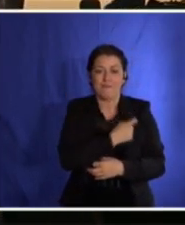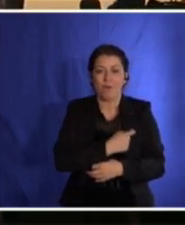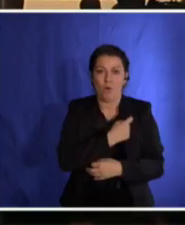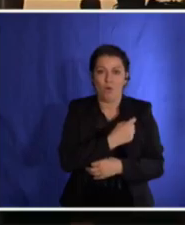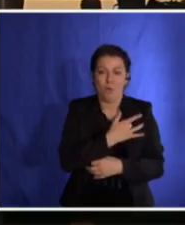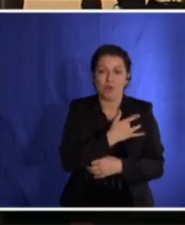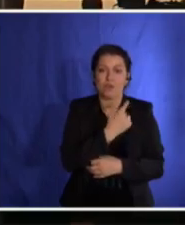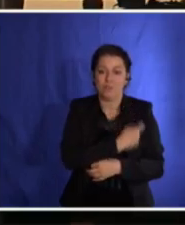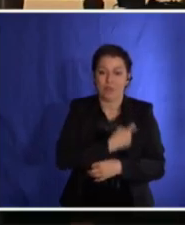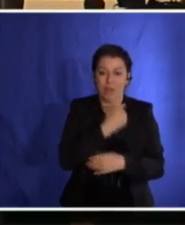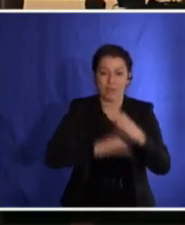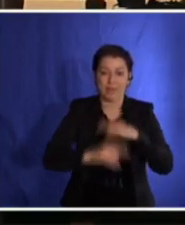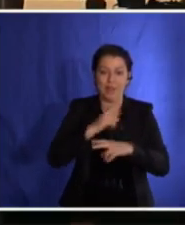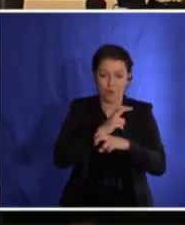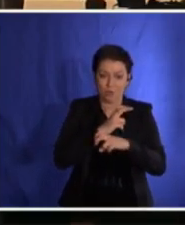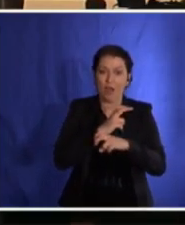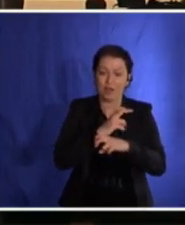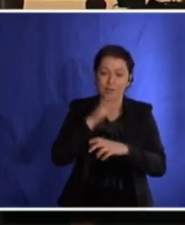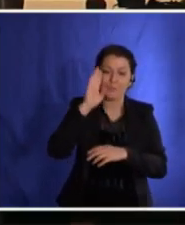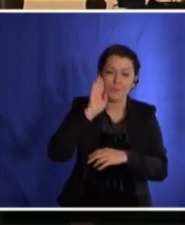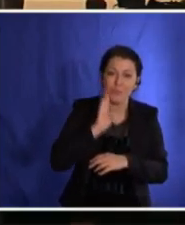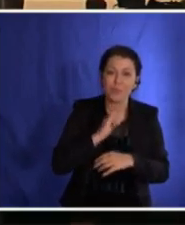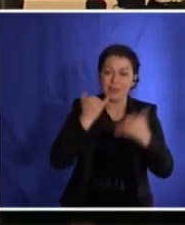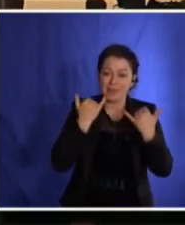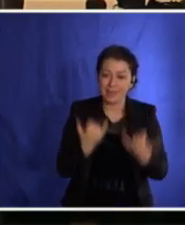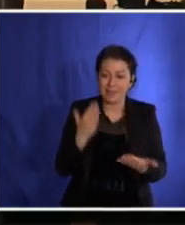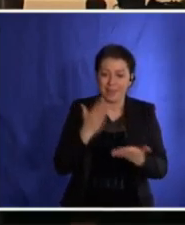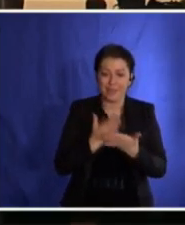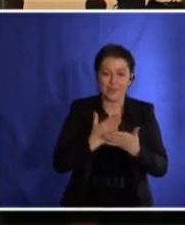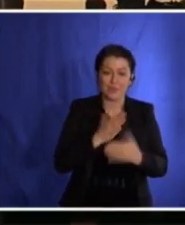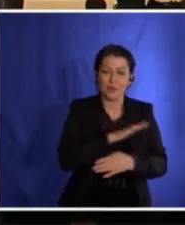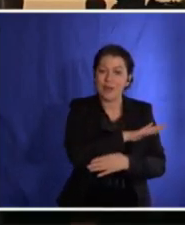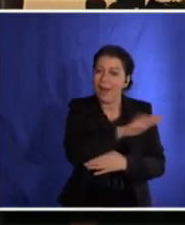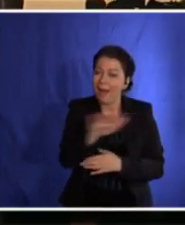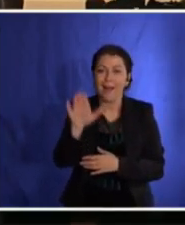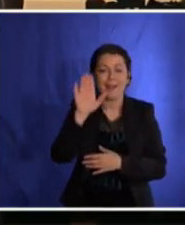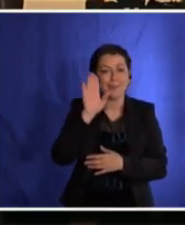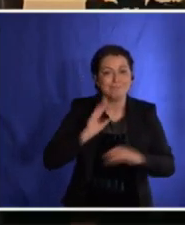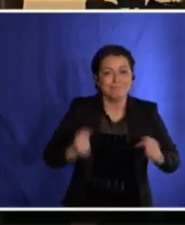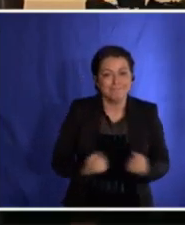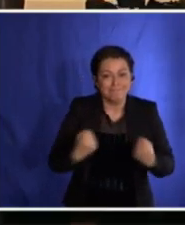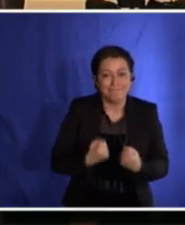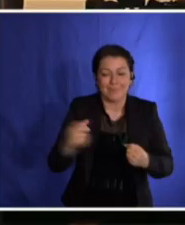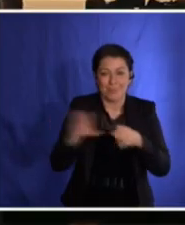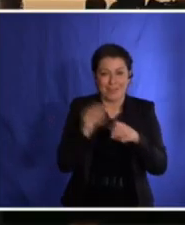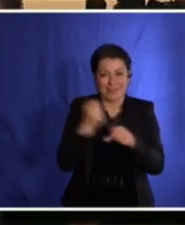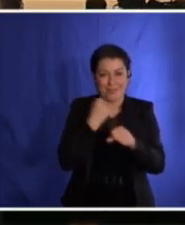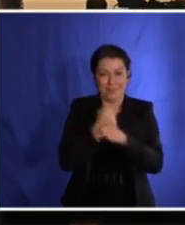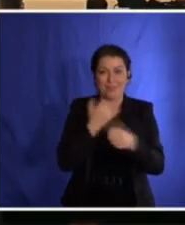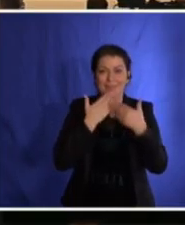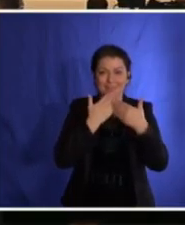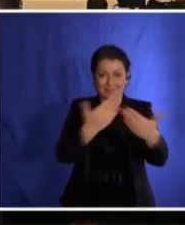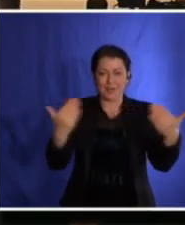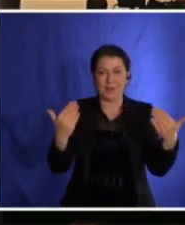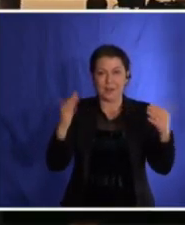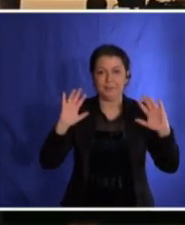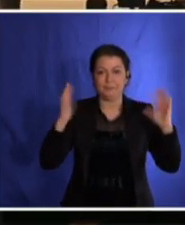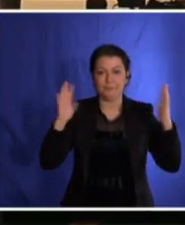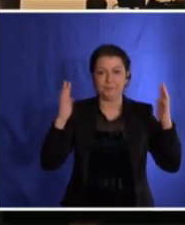Volkspartei Niederösterreich. Ich bitte euch jetzt schon alle eifrig um eure Mitarbeit. Dankeschön.